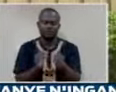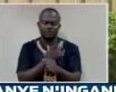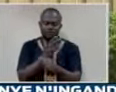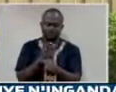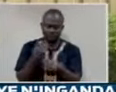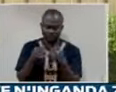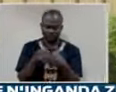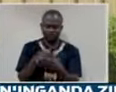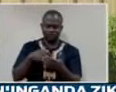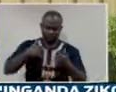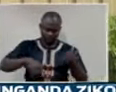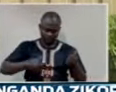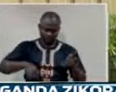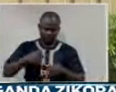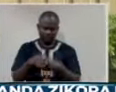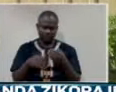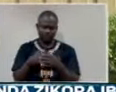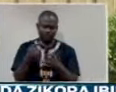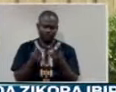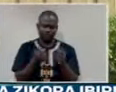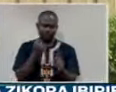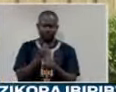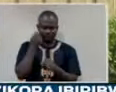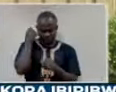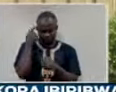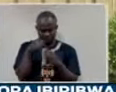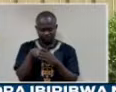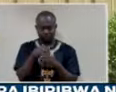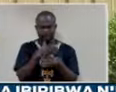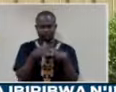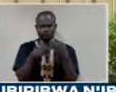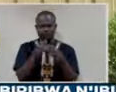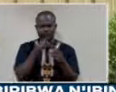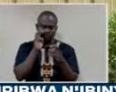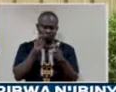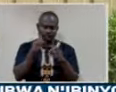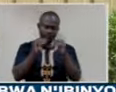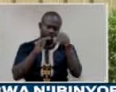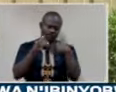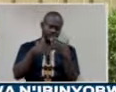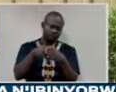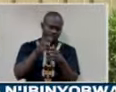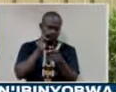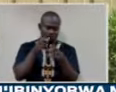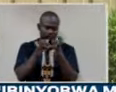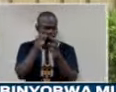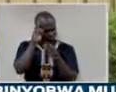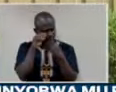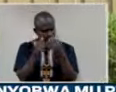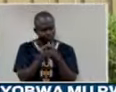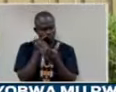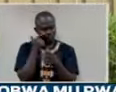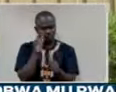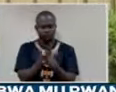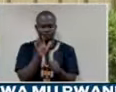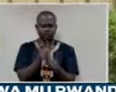kwa kuririmba, ni ya gitari yawe, ni bya bindi wakoraga. So minisiteri numva yari ikwiye kureba nk'izindi nzego za leta nk'uko zagiye zibitekereza, bakareba cyane